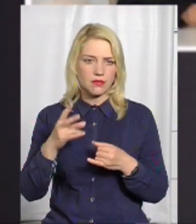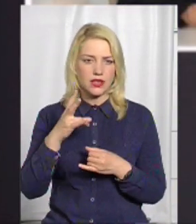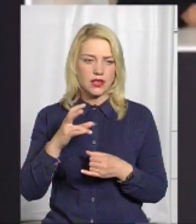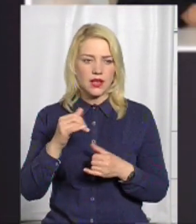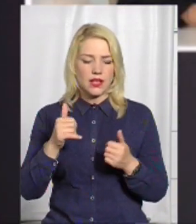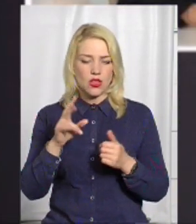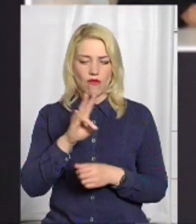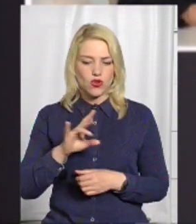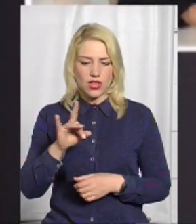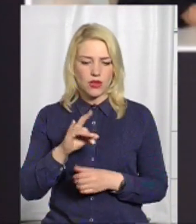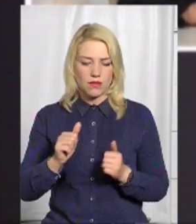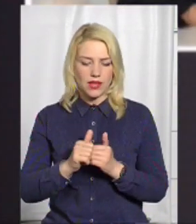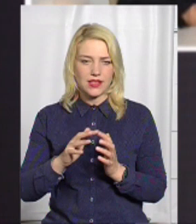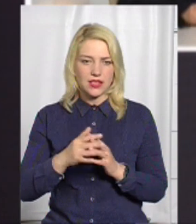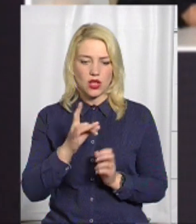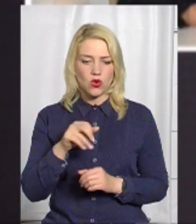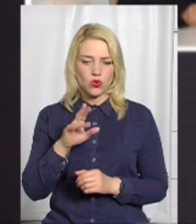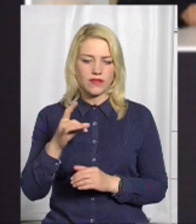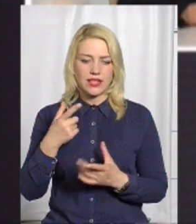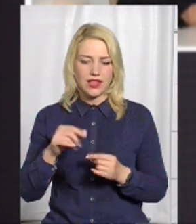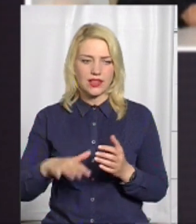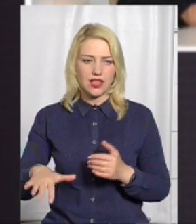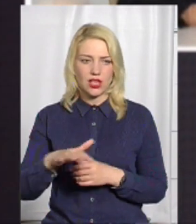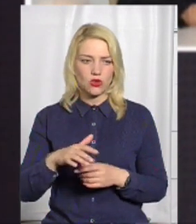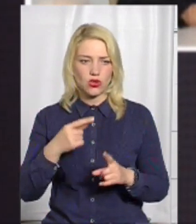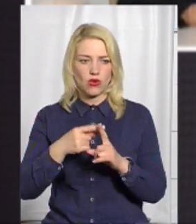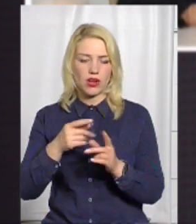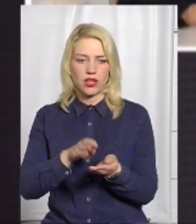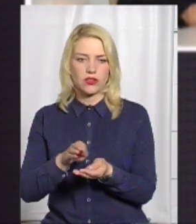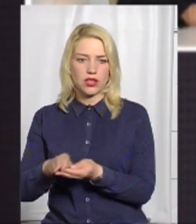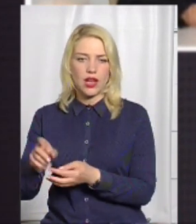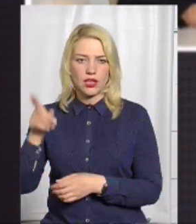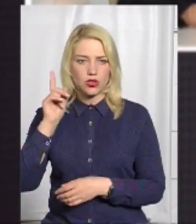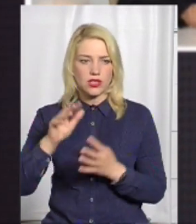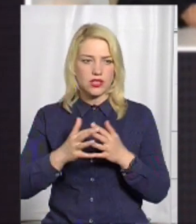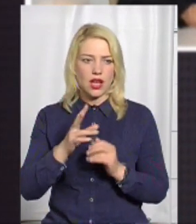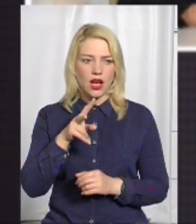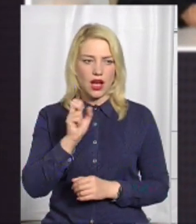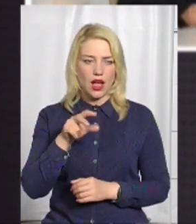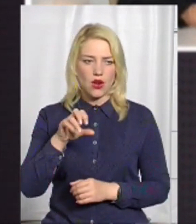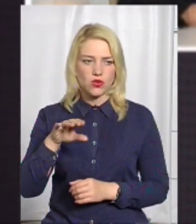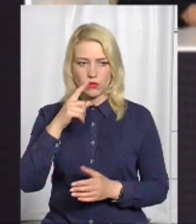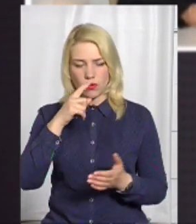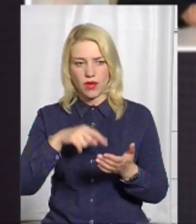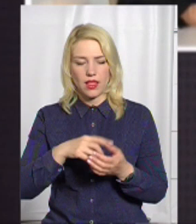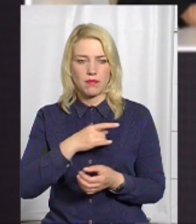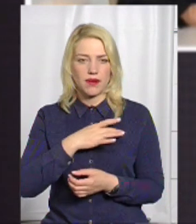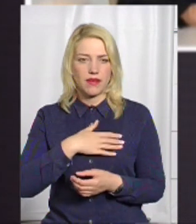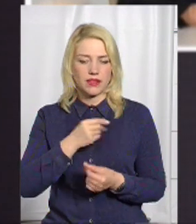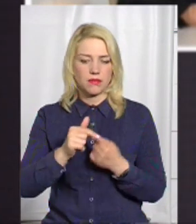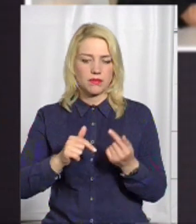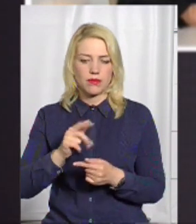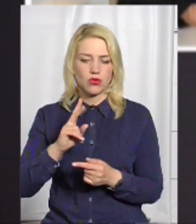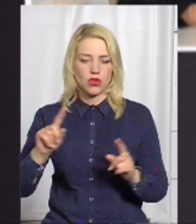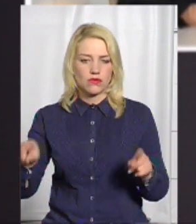районі, біля села Рудківці, де територія давнього кладовища літописного затопленого містечка Калюс попала до приватних підприємців, які створюють